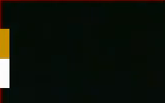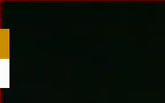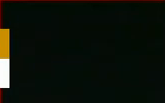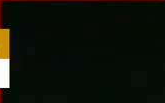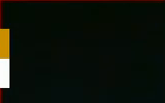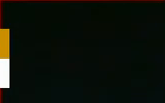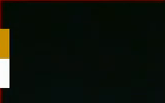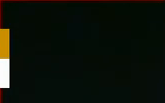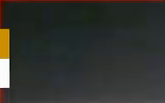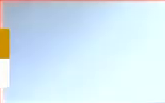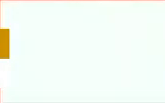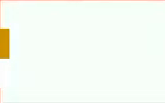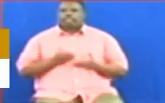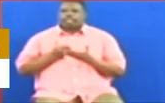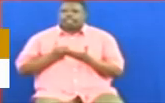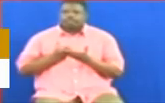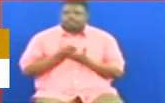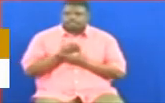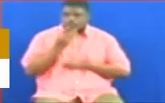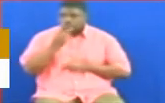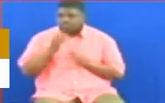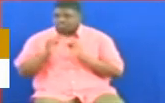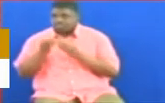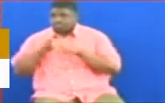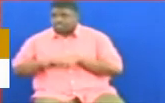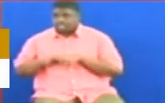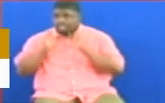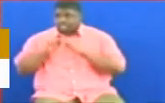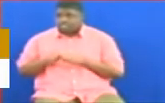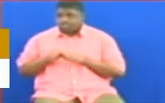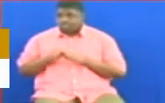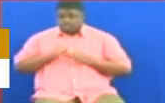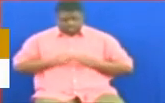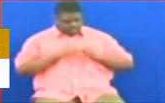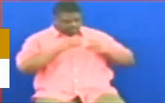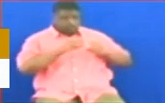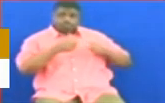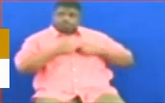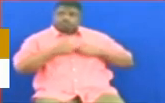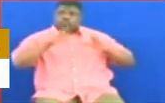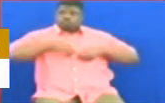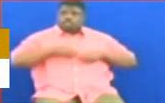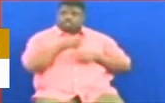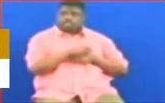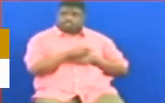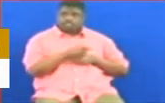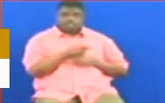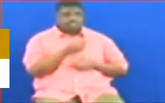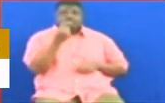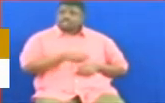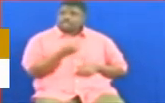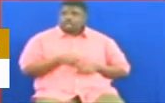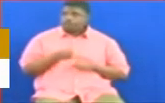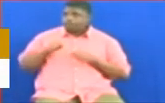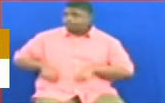na kuona kwamba hili eneo limekaaje. Lakini pia waheshimiwa bunge, lazima mkubaliane na mimi kwamba hili eneo ni la kisera. Aliwezi kuachua